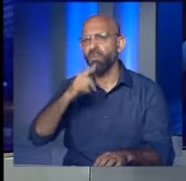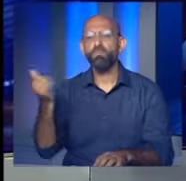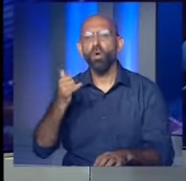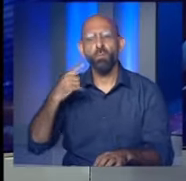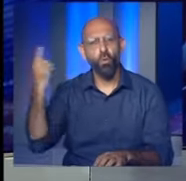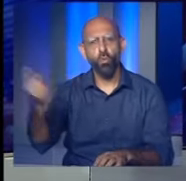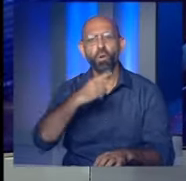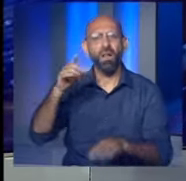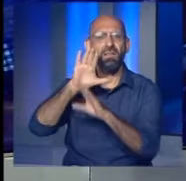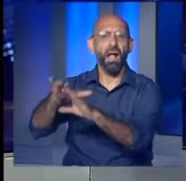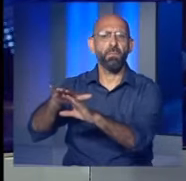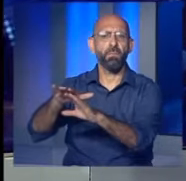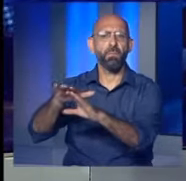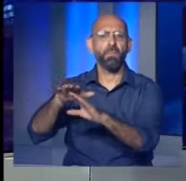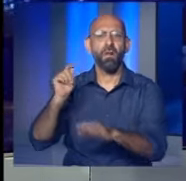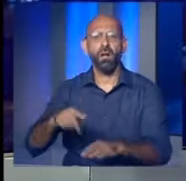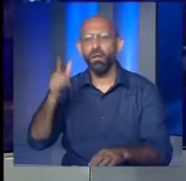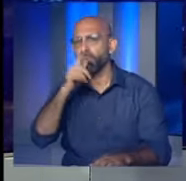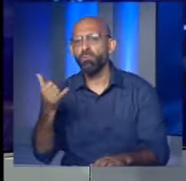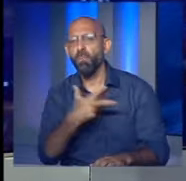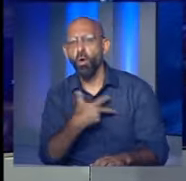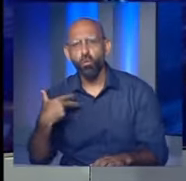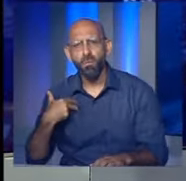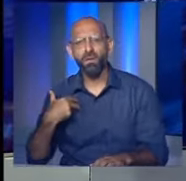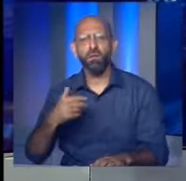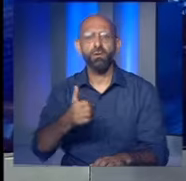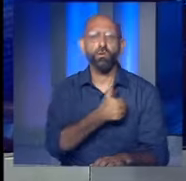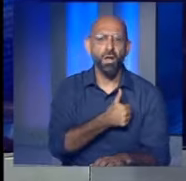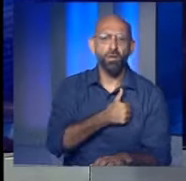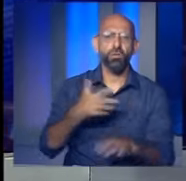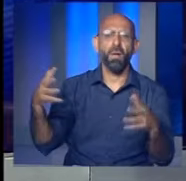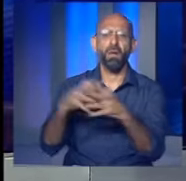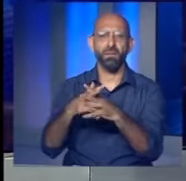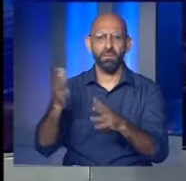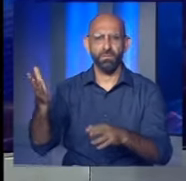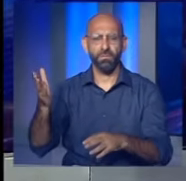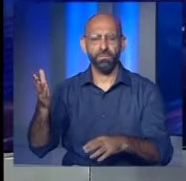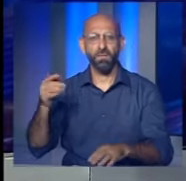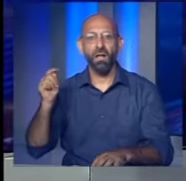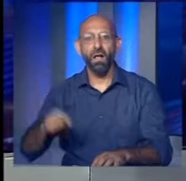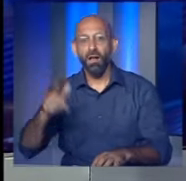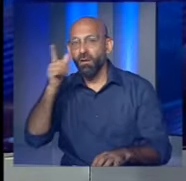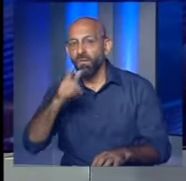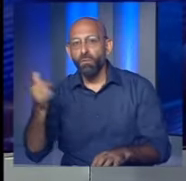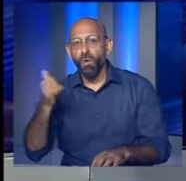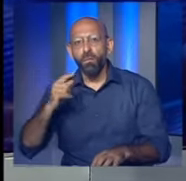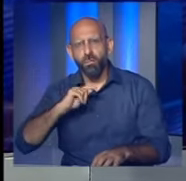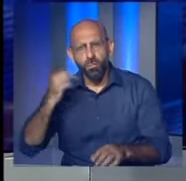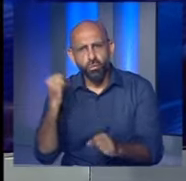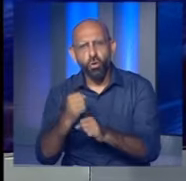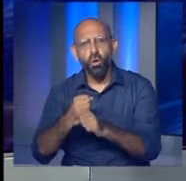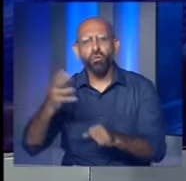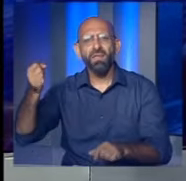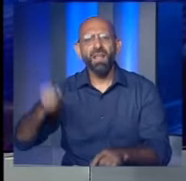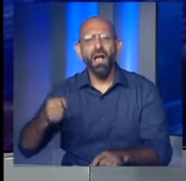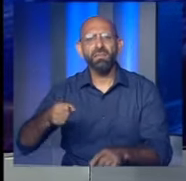المقاومه بقوله ان هؤلاء يدافعون عن فشلهم وعن عدم استطاعتهم بناء الدوله وتسليح الجيش كلام الخطيب